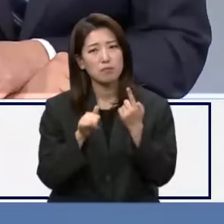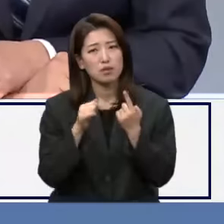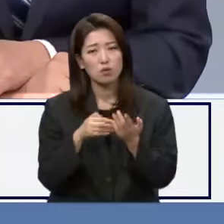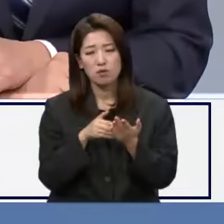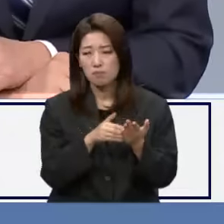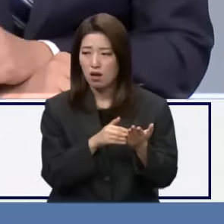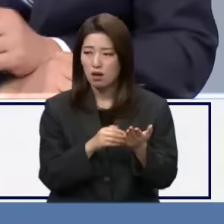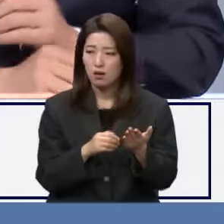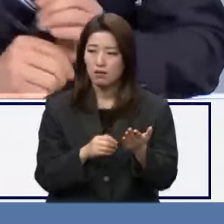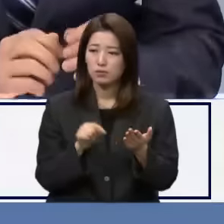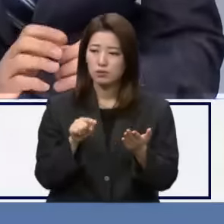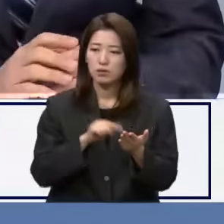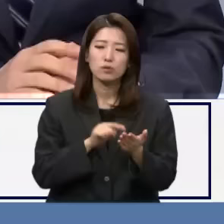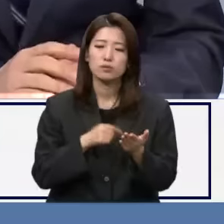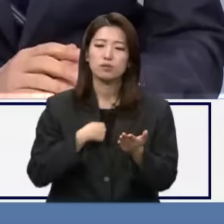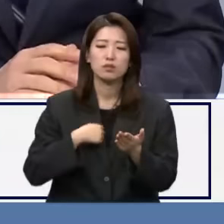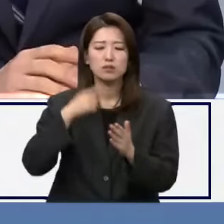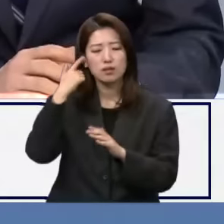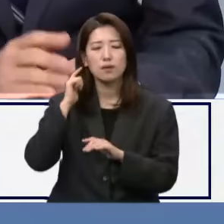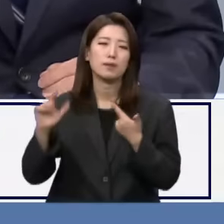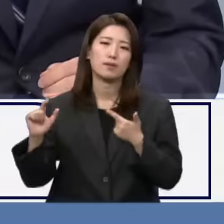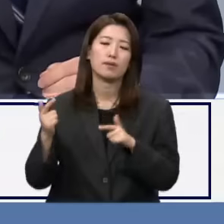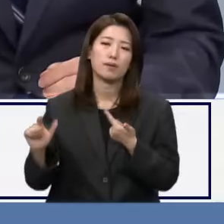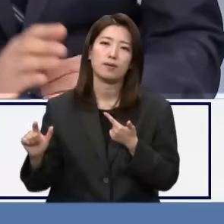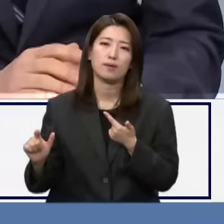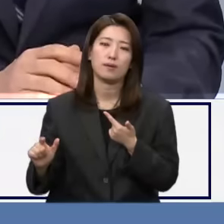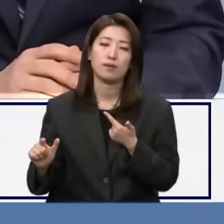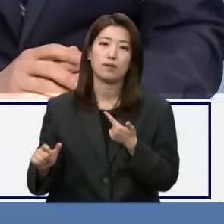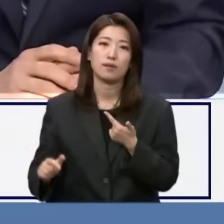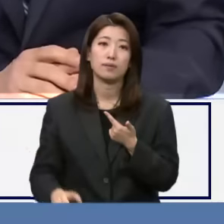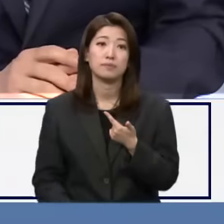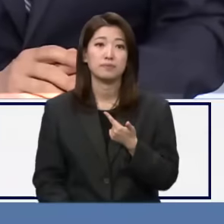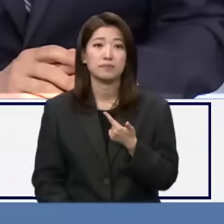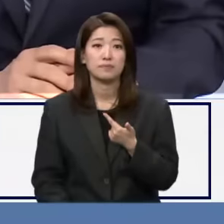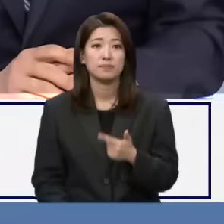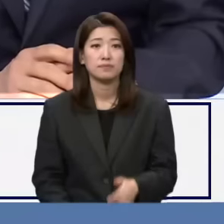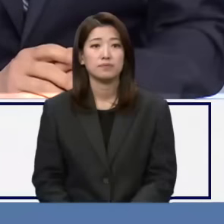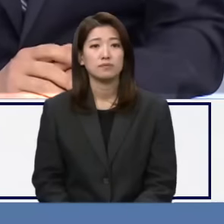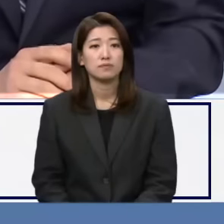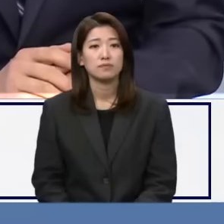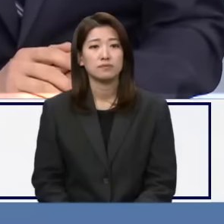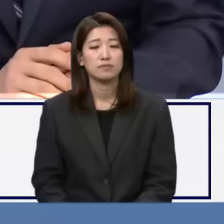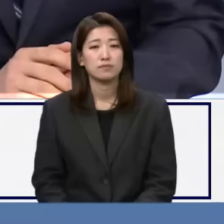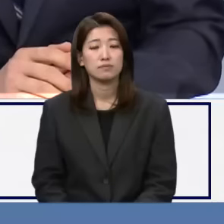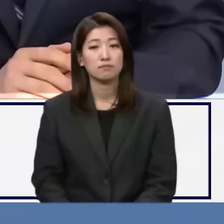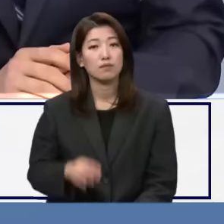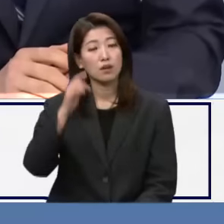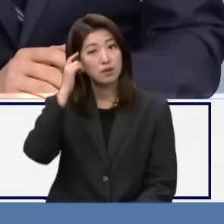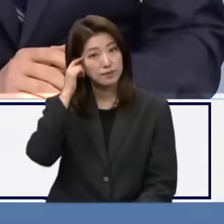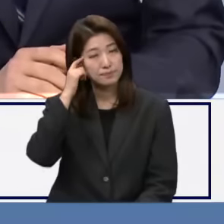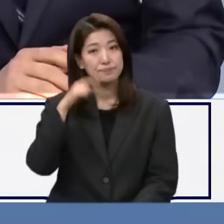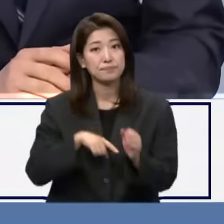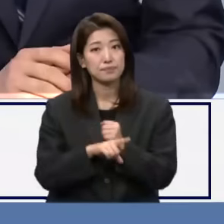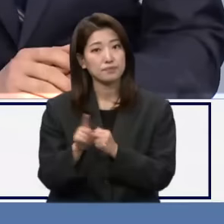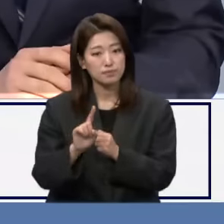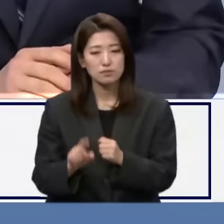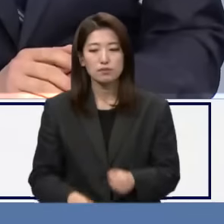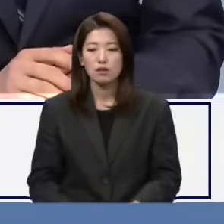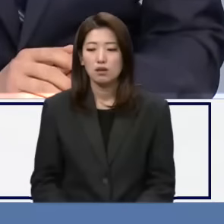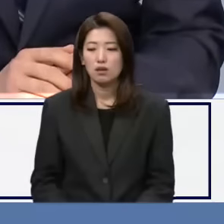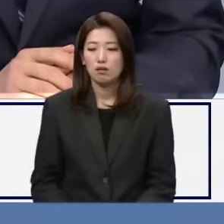동의하기가 힘듭니다 사실은 왜 그러냐 앞서 뭐 이야기하신 것처럼 일종에 뭐라 할까요 지금 그이 조국